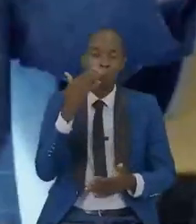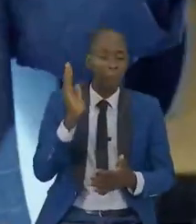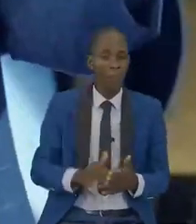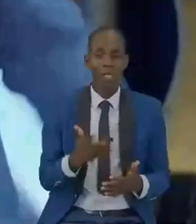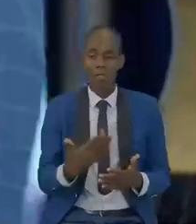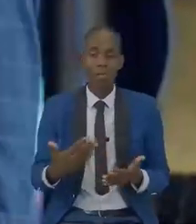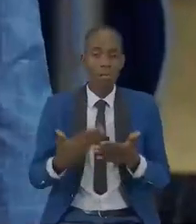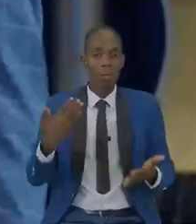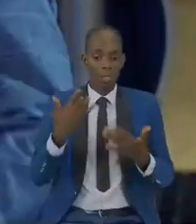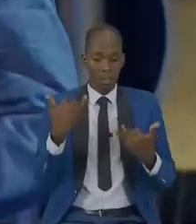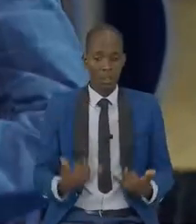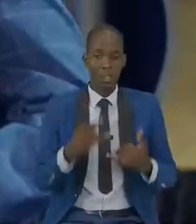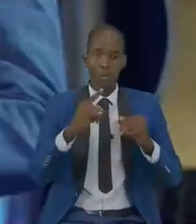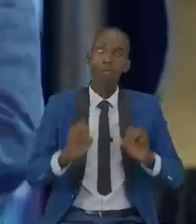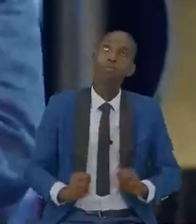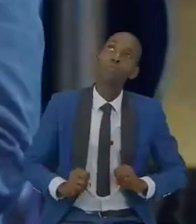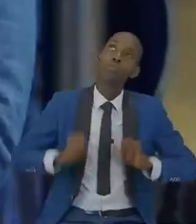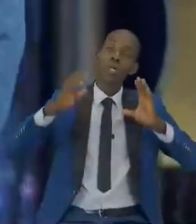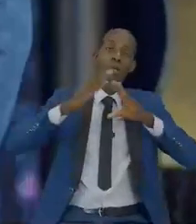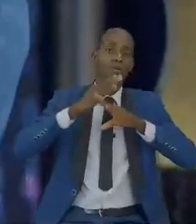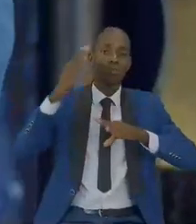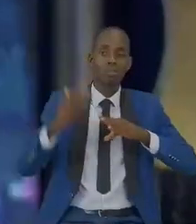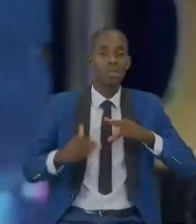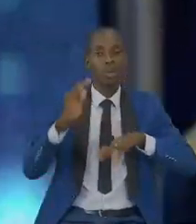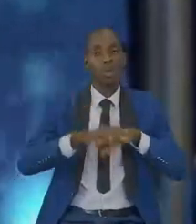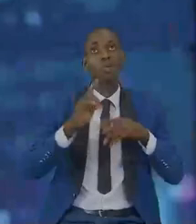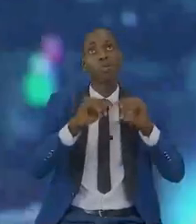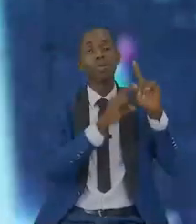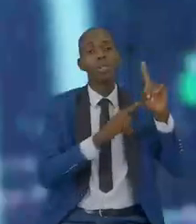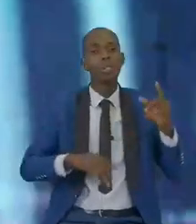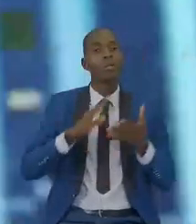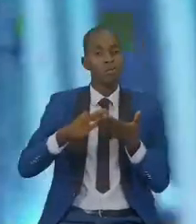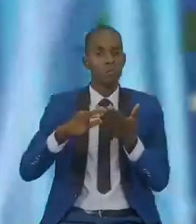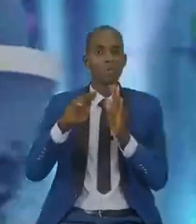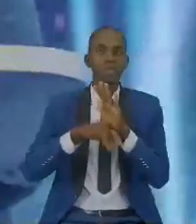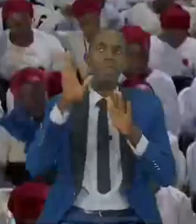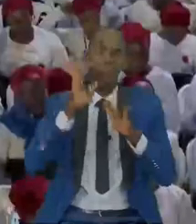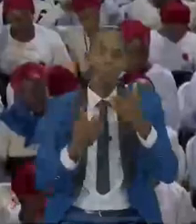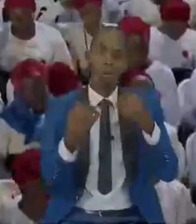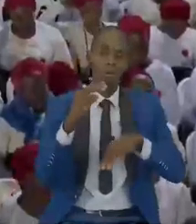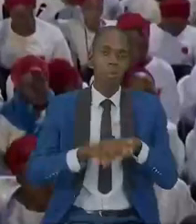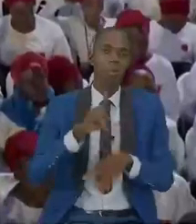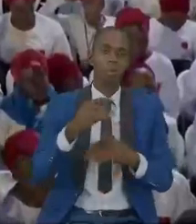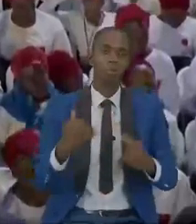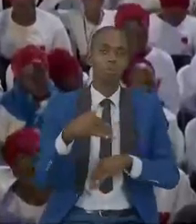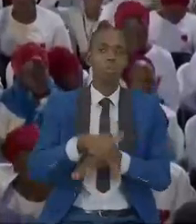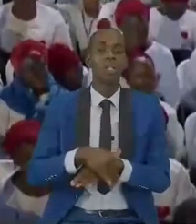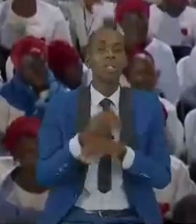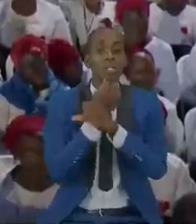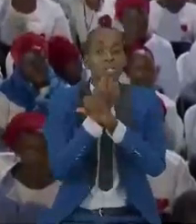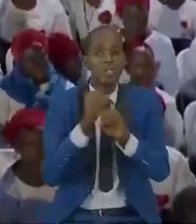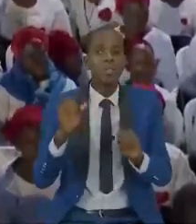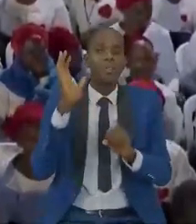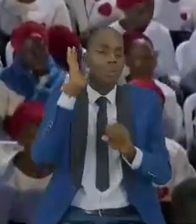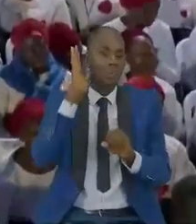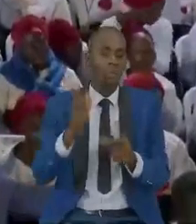tu te montres désolé et maintenant et tu te soumets sans réserve au Seigneur,